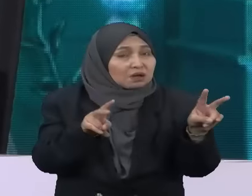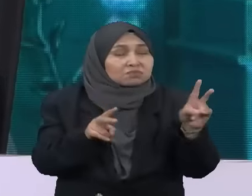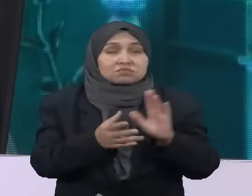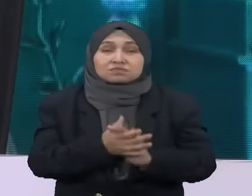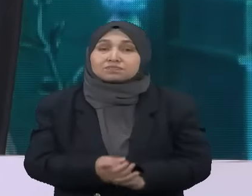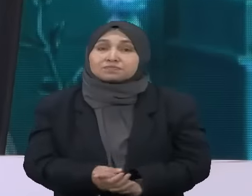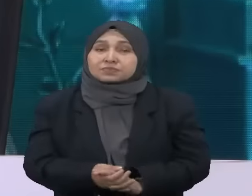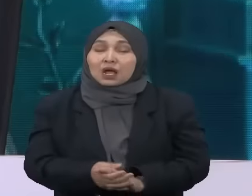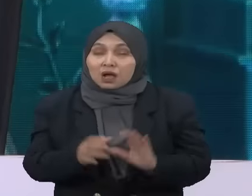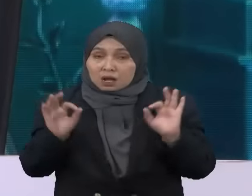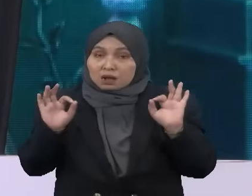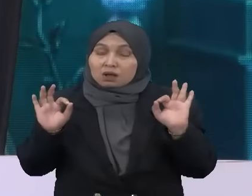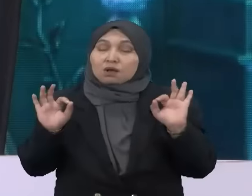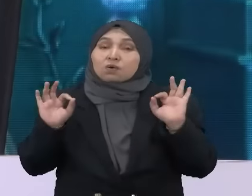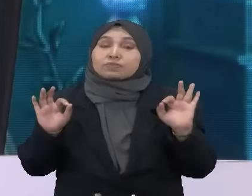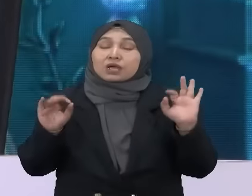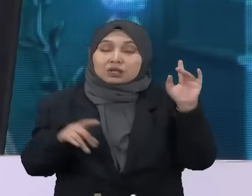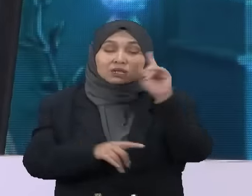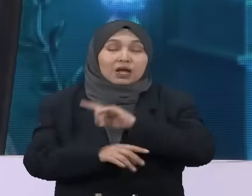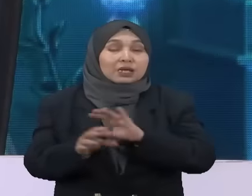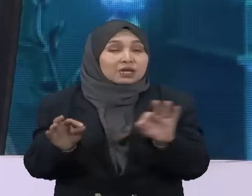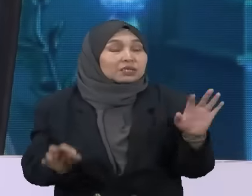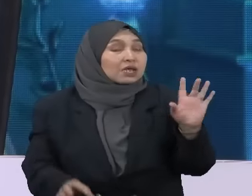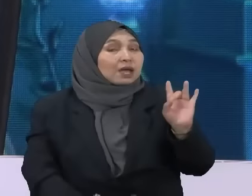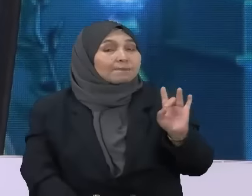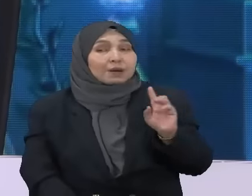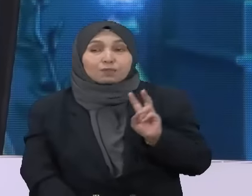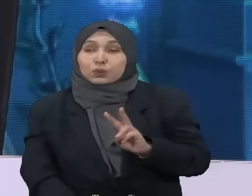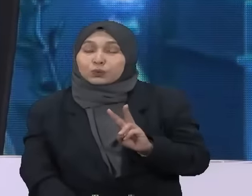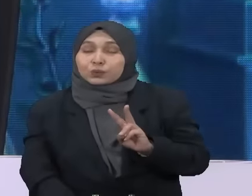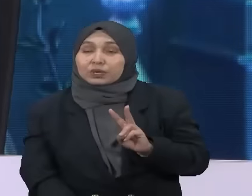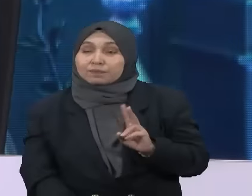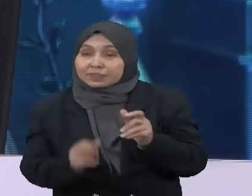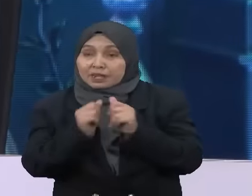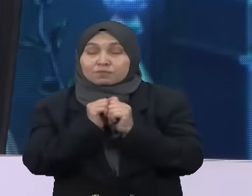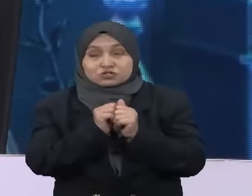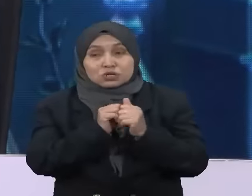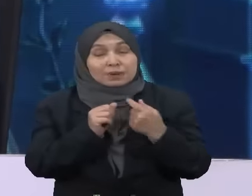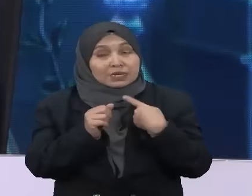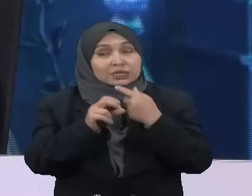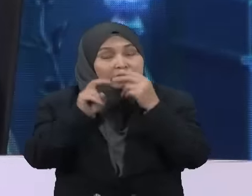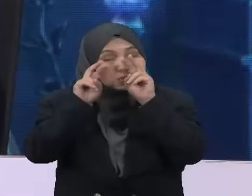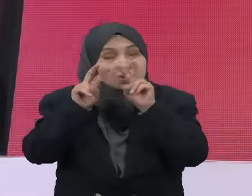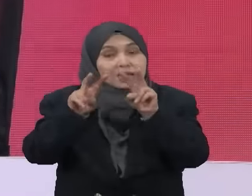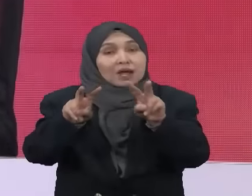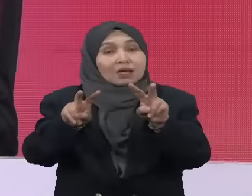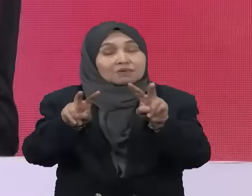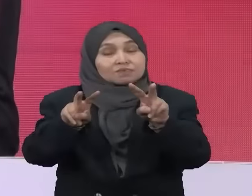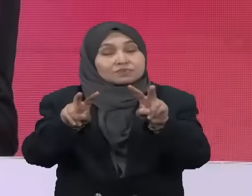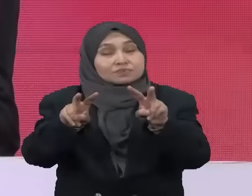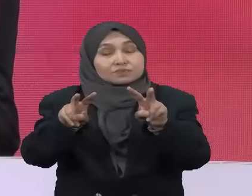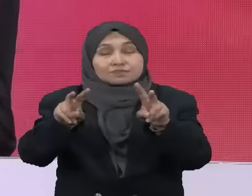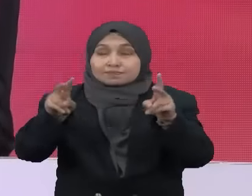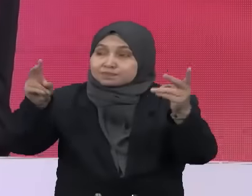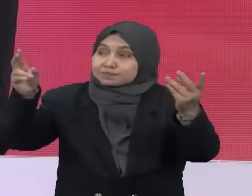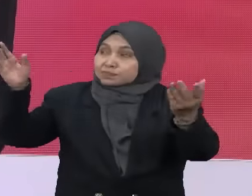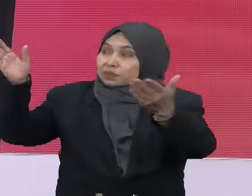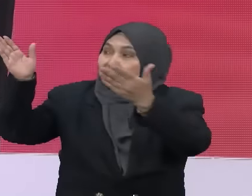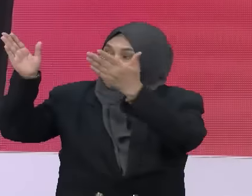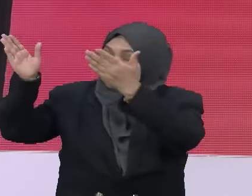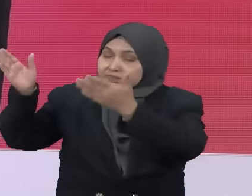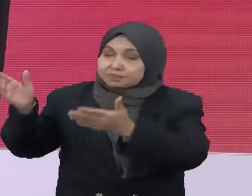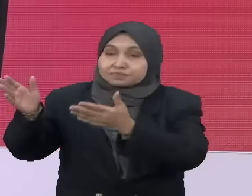tersebut. Baik, hari ini ayat yang ke-82, sama-sama kita lihat di skrin kita ini. Wa ma